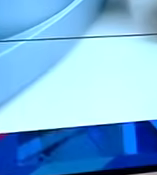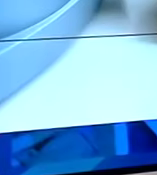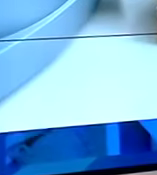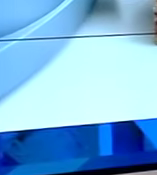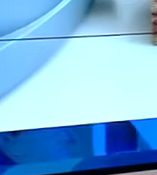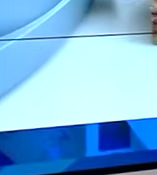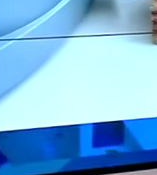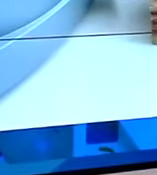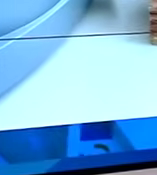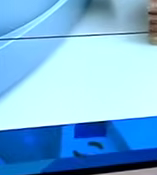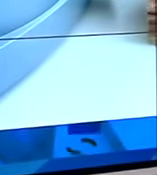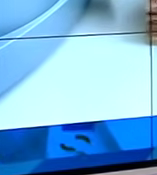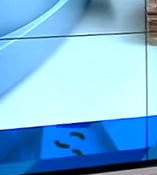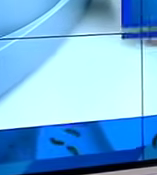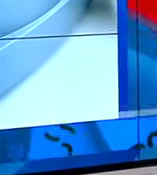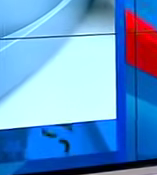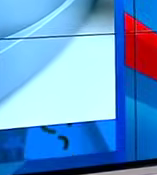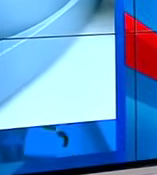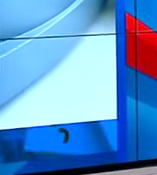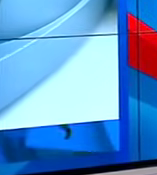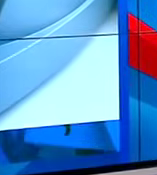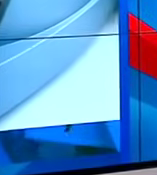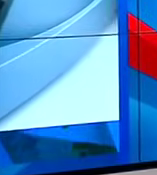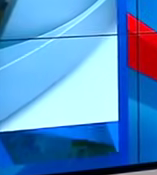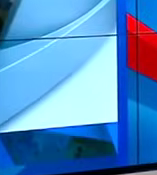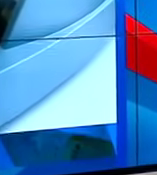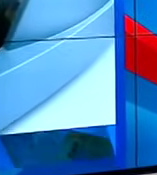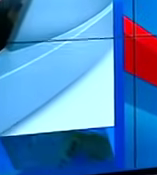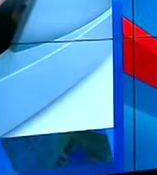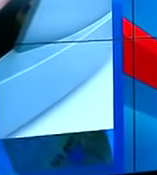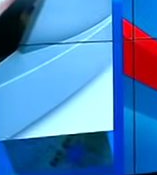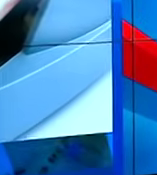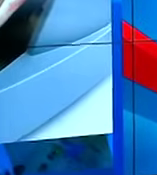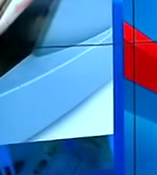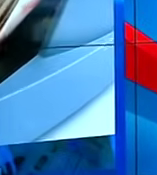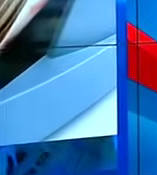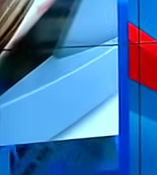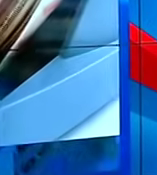Όχι τελευταία, λάθος. Μια